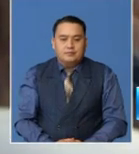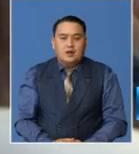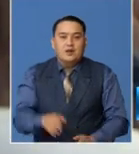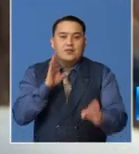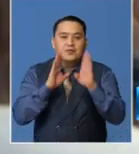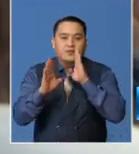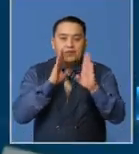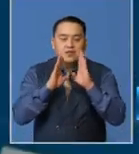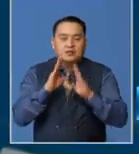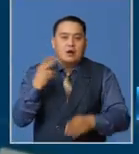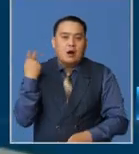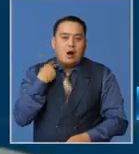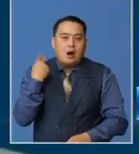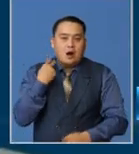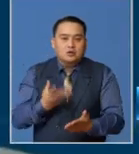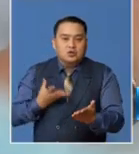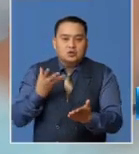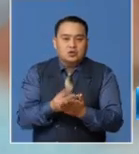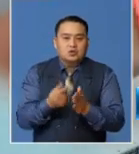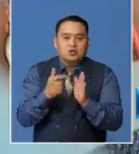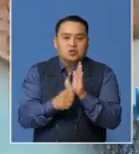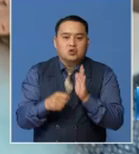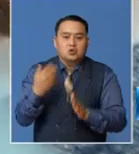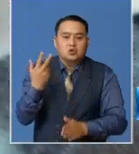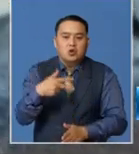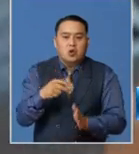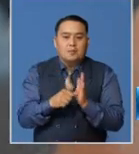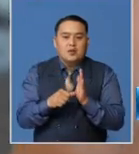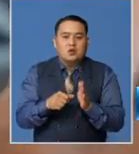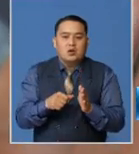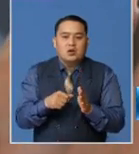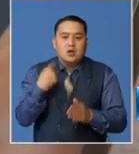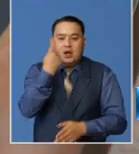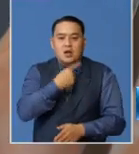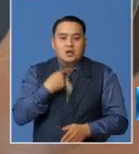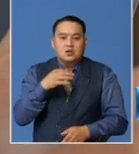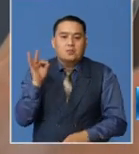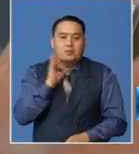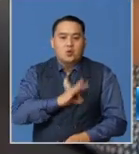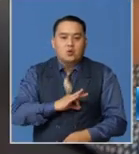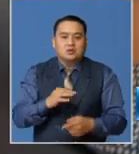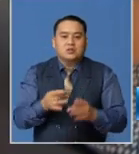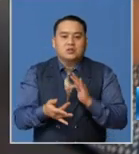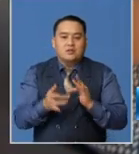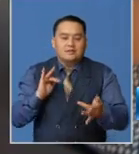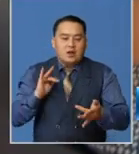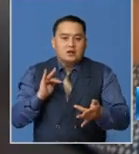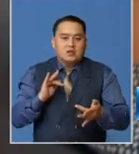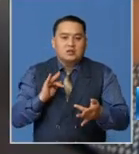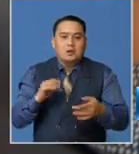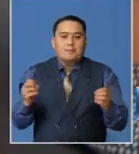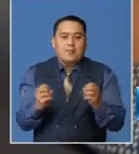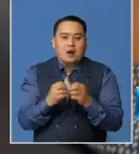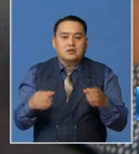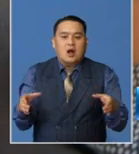выплатив великобритании штраф в размере 645 тысяч долларов за утечку личных данных пользователей сети причины стал скандал с